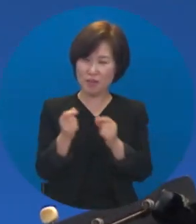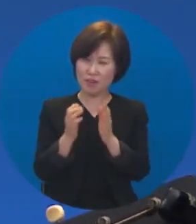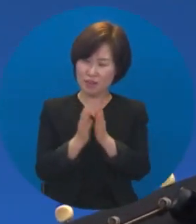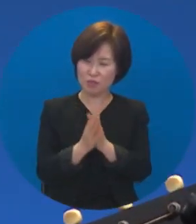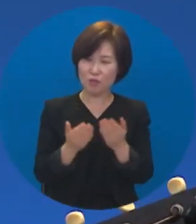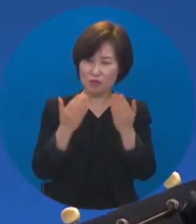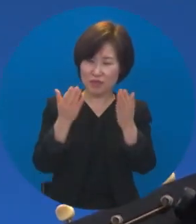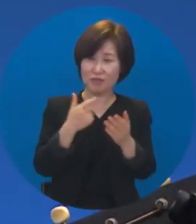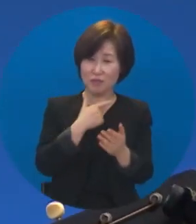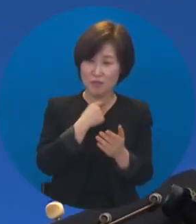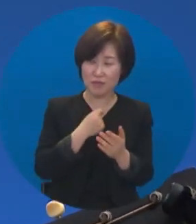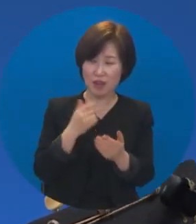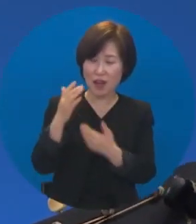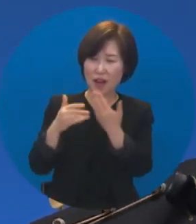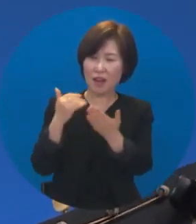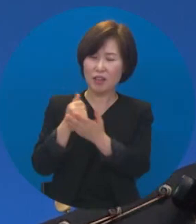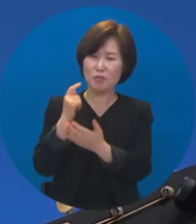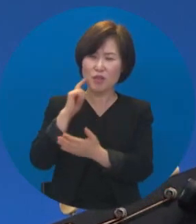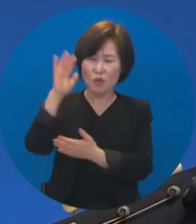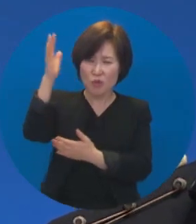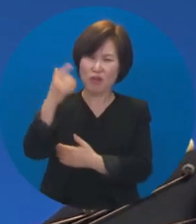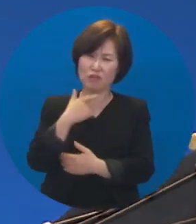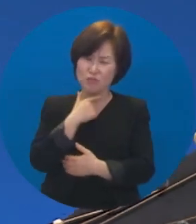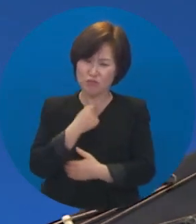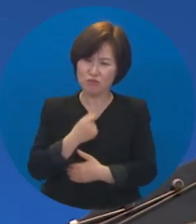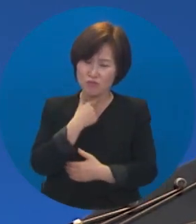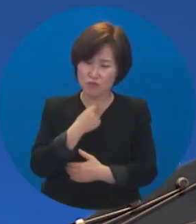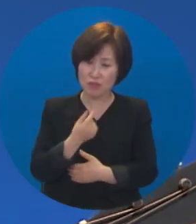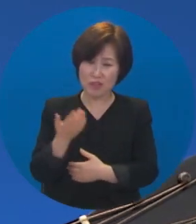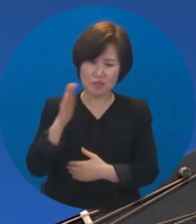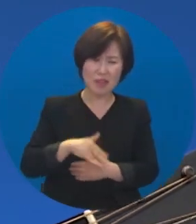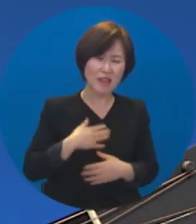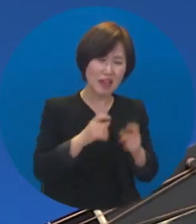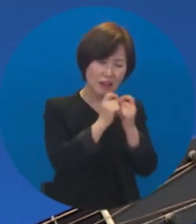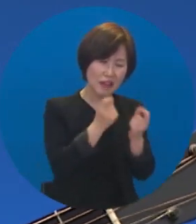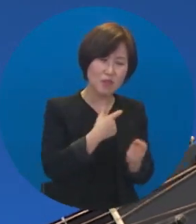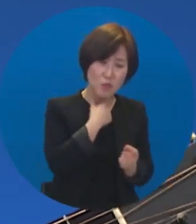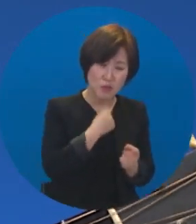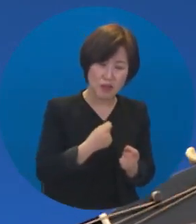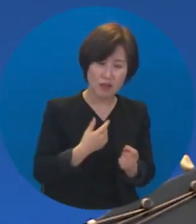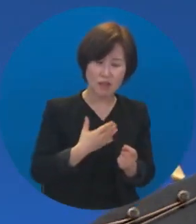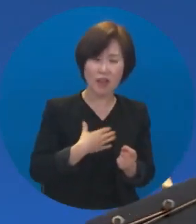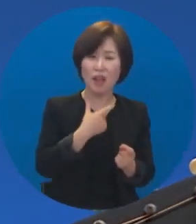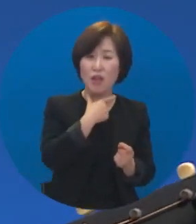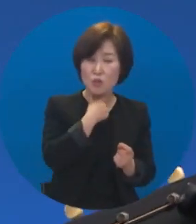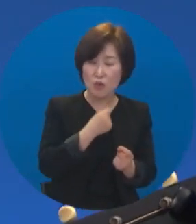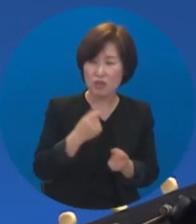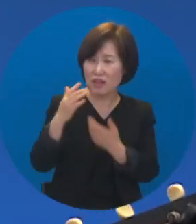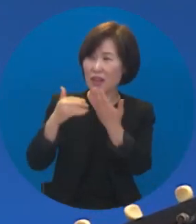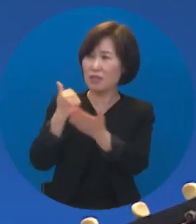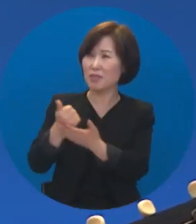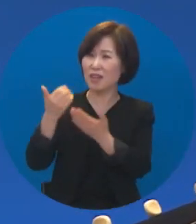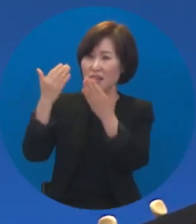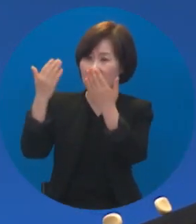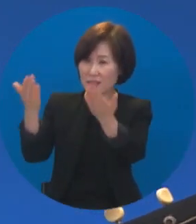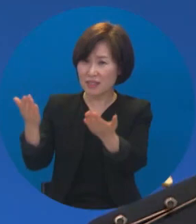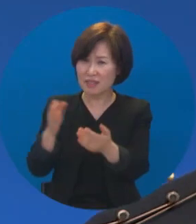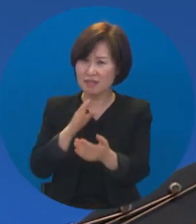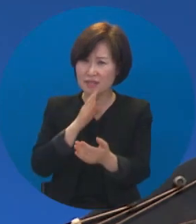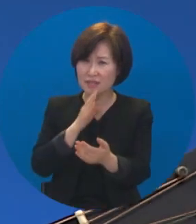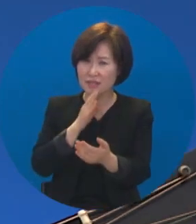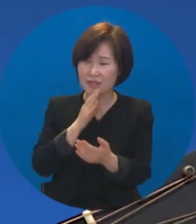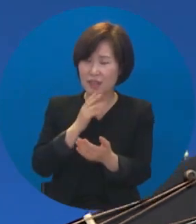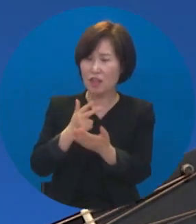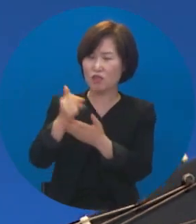구한다고 하면서 사실 내가 원하는 거, 내가 원하는 그림, 내 소원을 드리지 않았던가요?